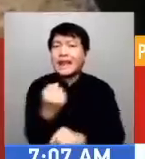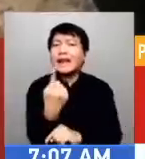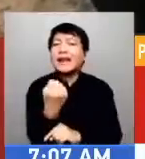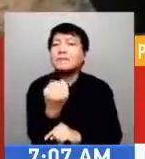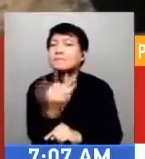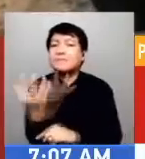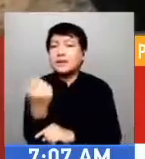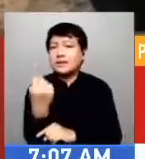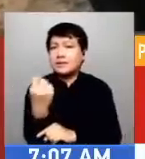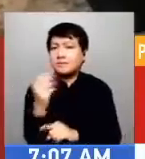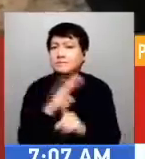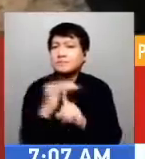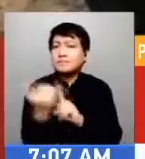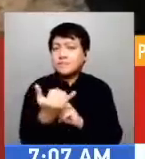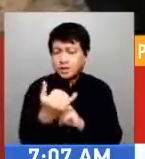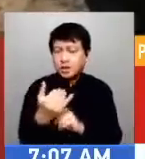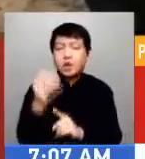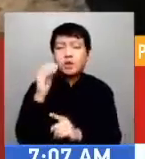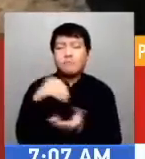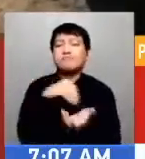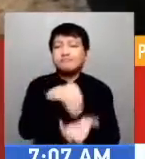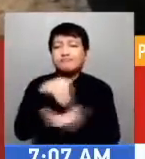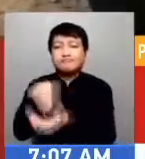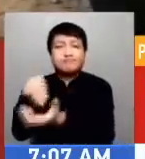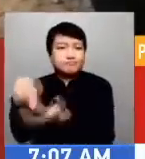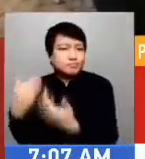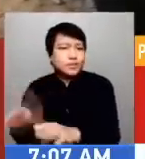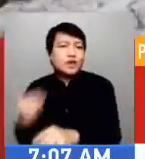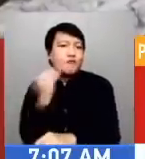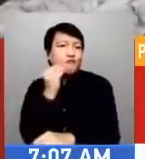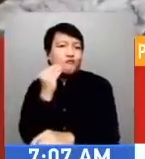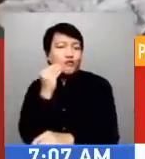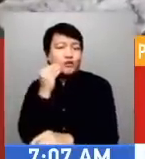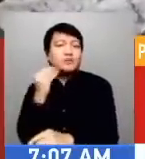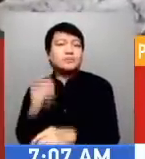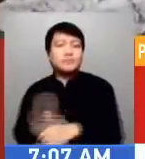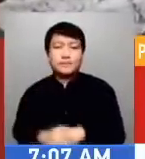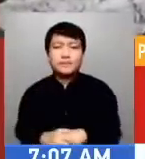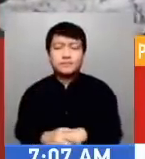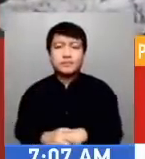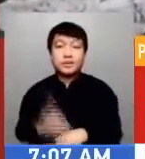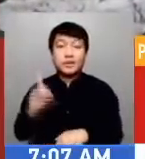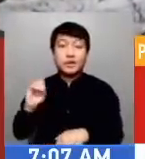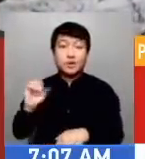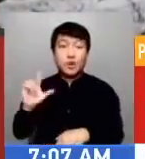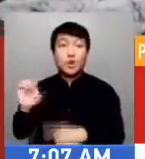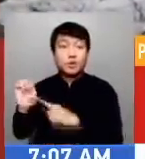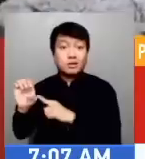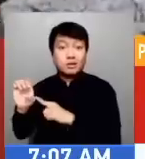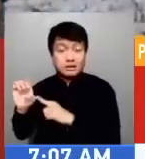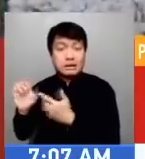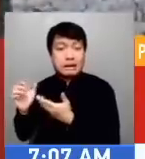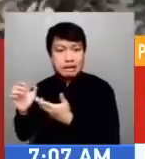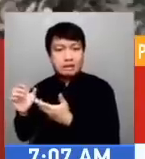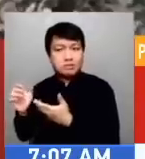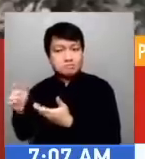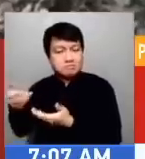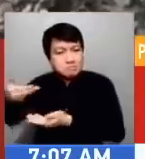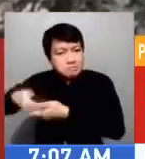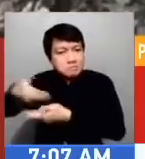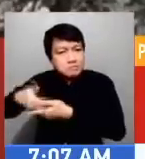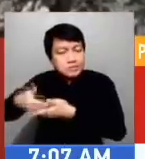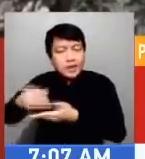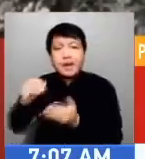rest, ngayon, nag-extend ng hand ang dole, hinihingi yung mga listahan ng affected